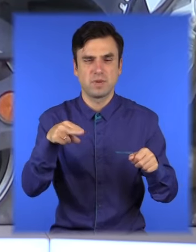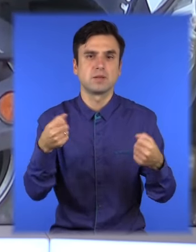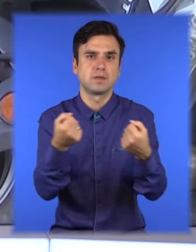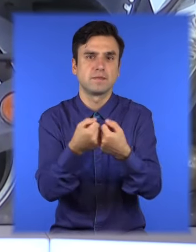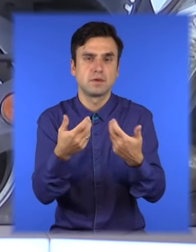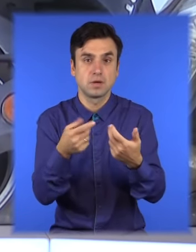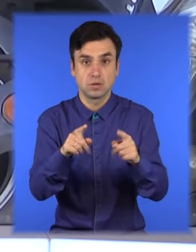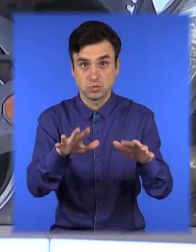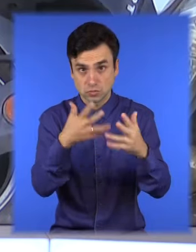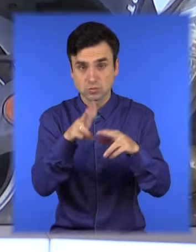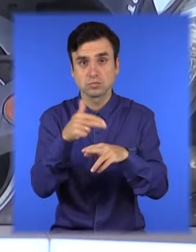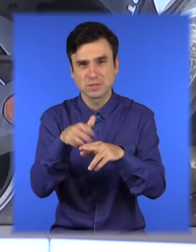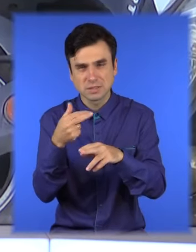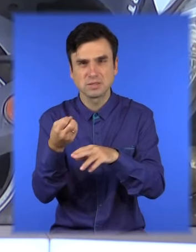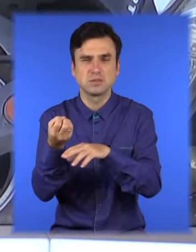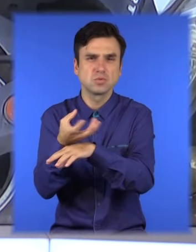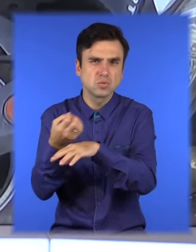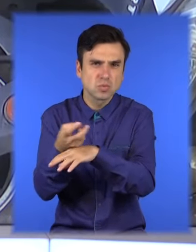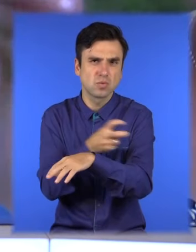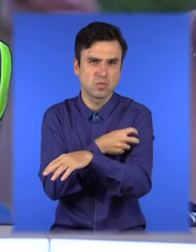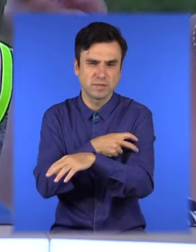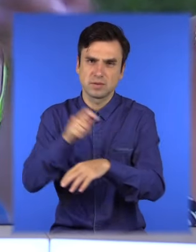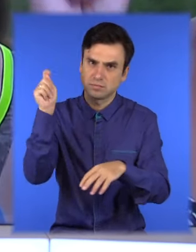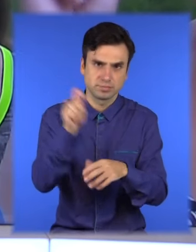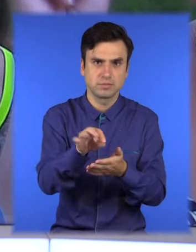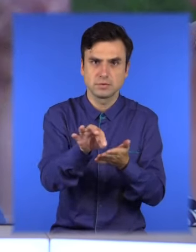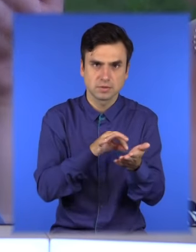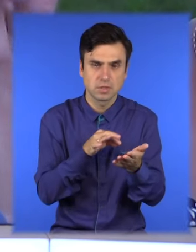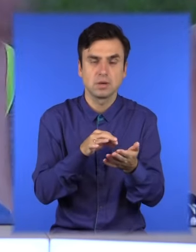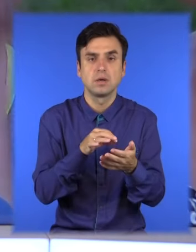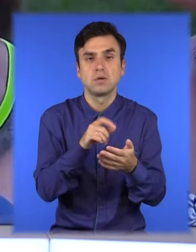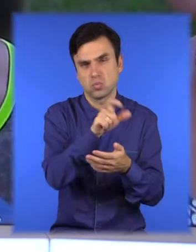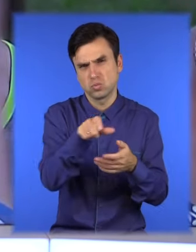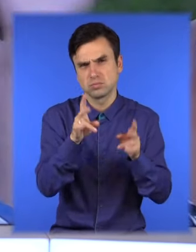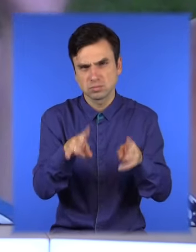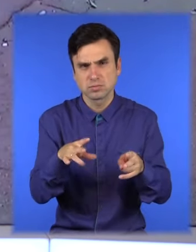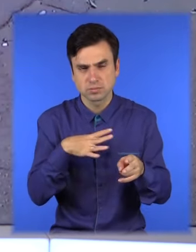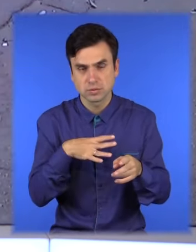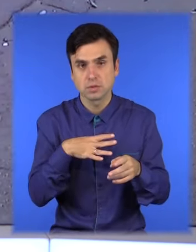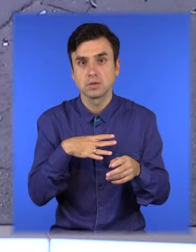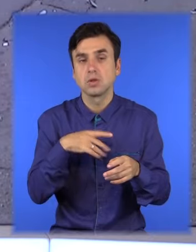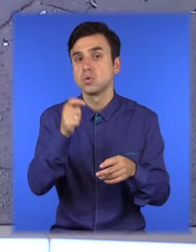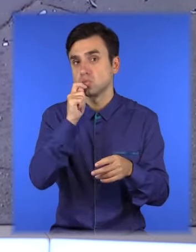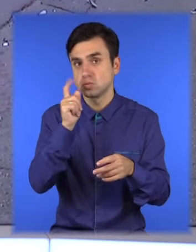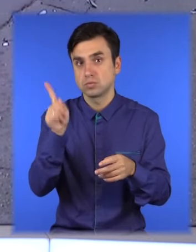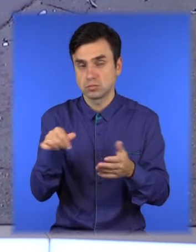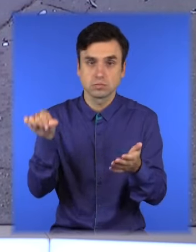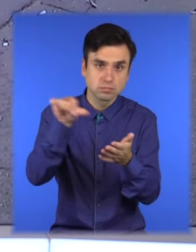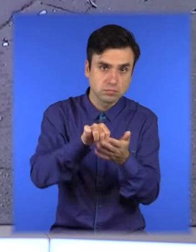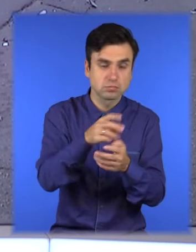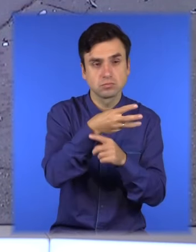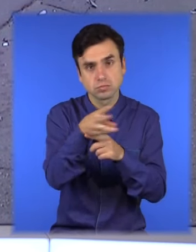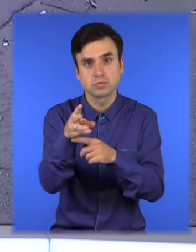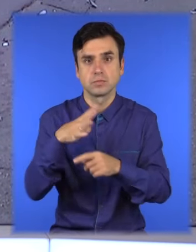події одразу прибули поліцейські та швидка, бо не обійшлося без постраждалих. Наша знімальна група також побувала на